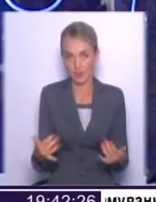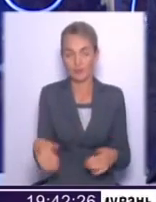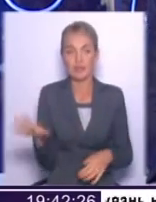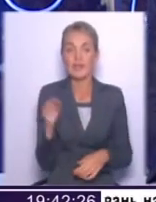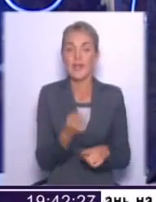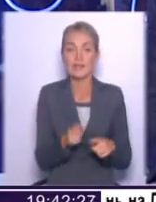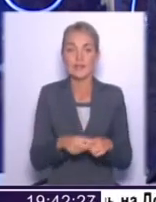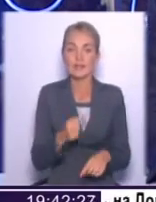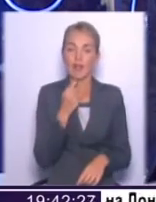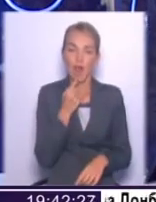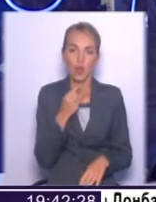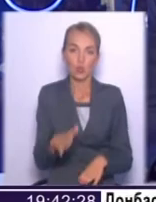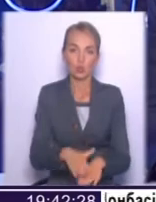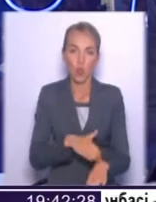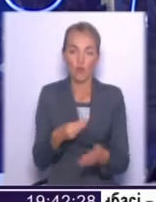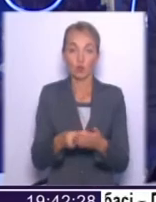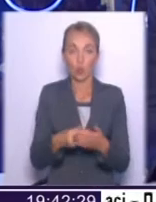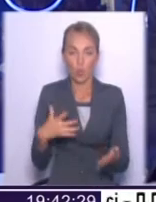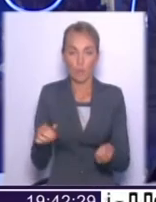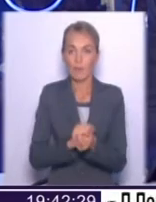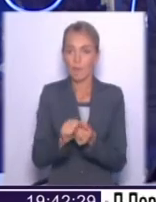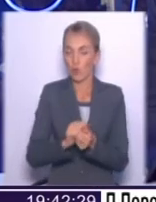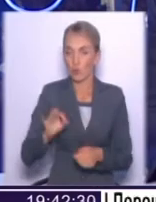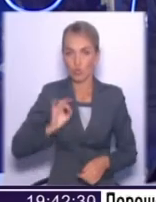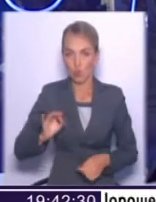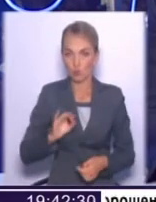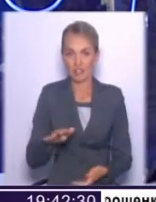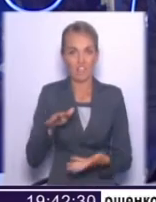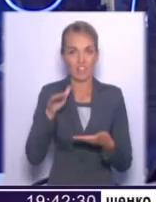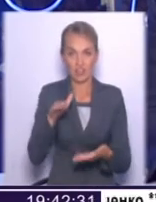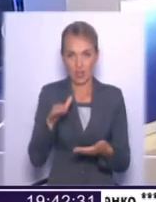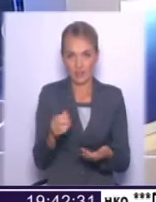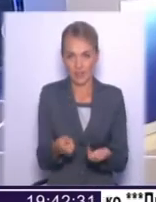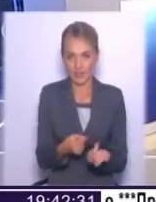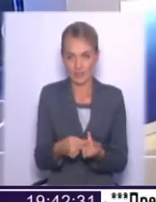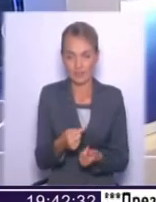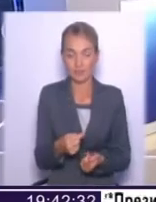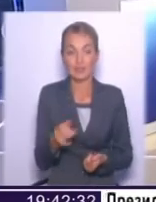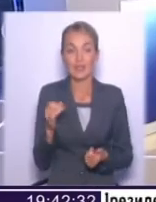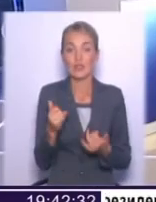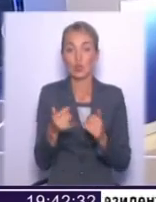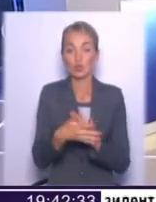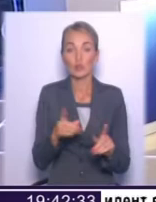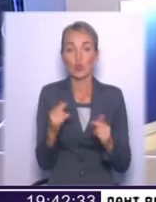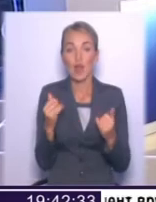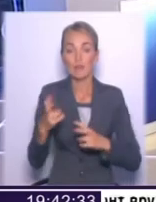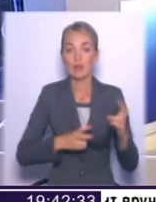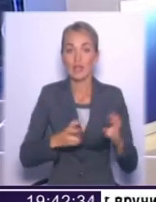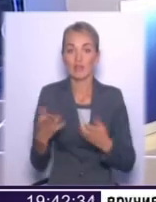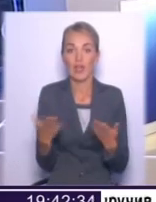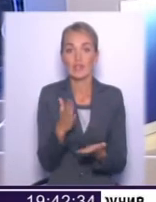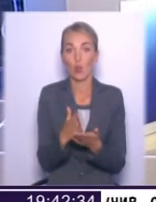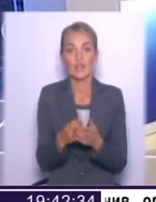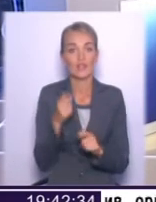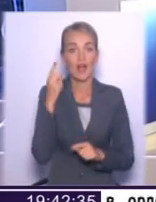складно, довго, дорого, принаймні папіру використовується величезна кількість. І зрозуміло, що для підприємства, яке знаходиться далеко